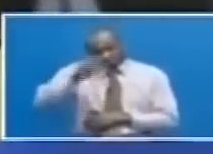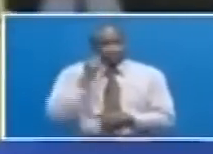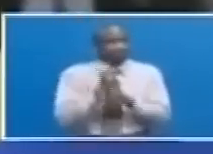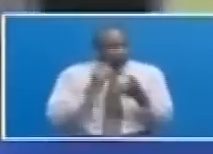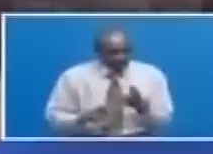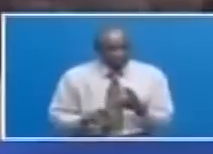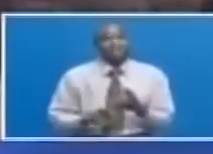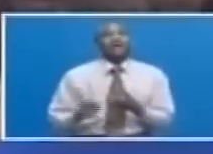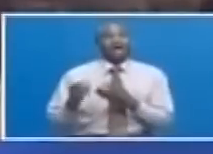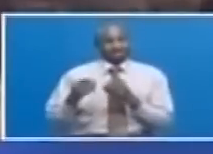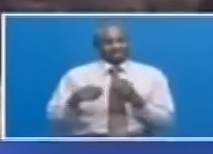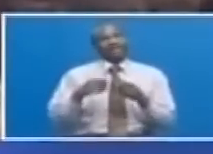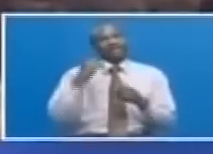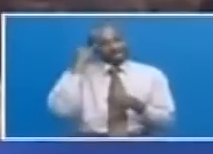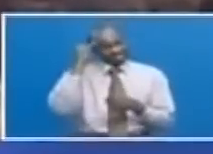washukiwa likawajia.